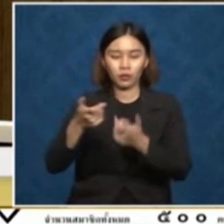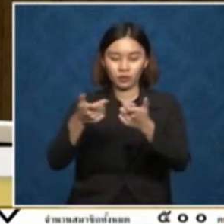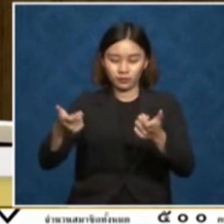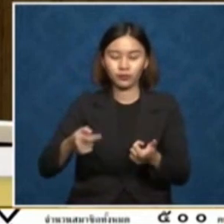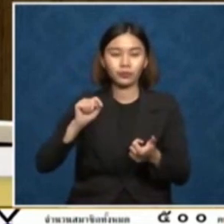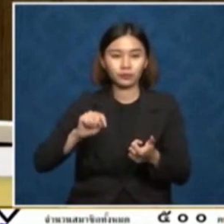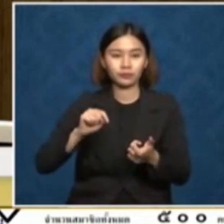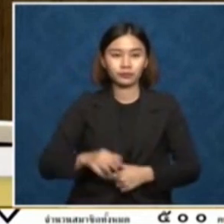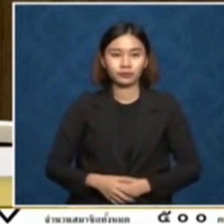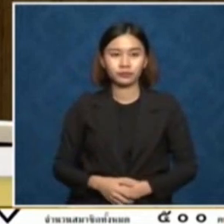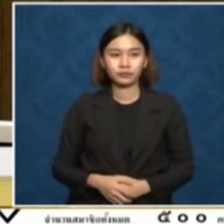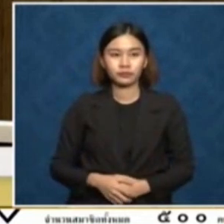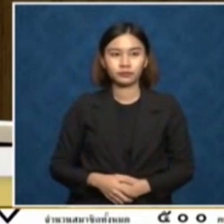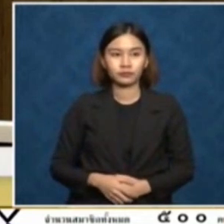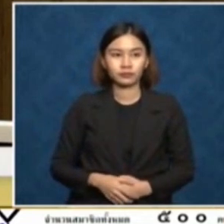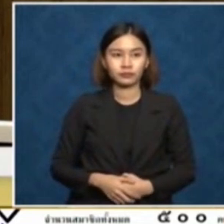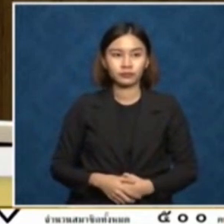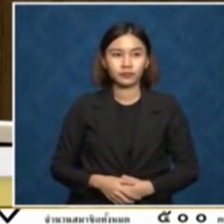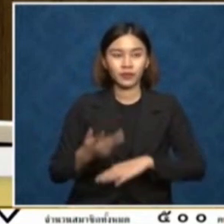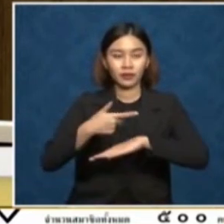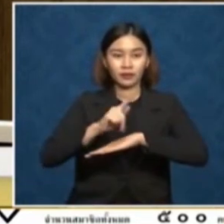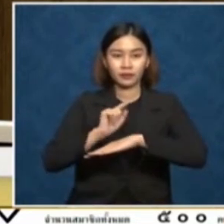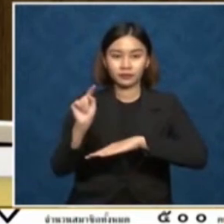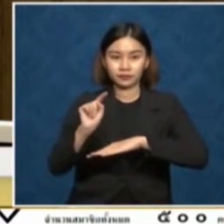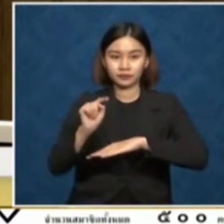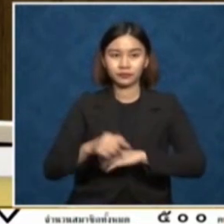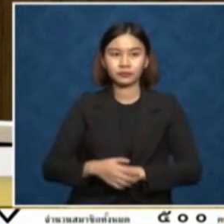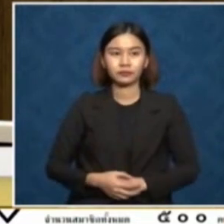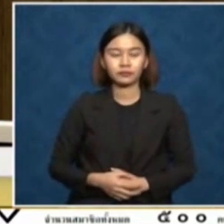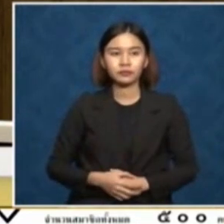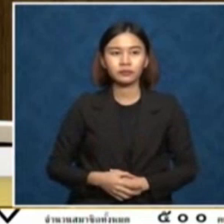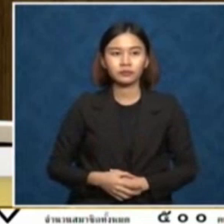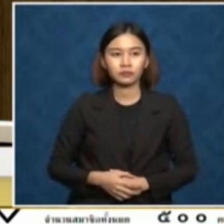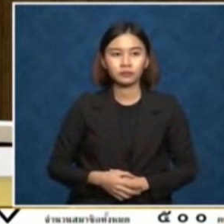ฉบับนี้ท่านประธานคะเ